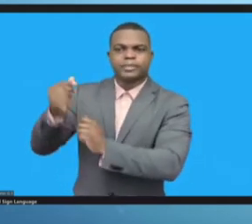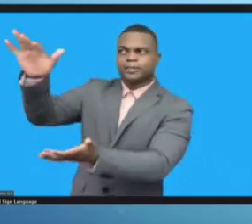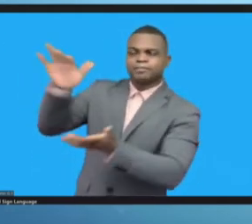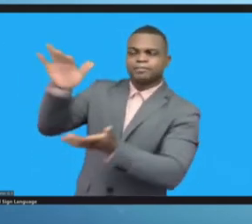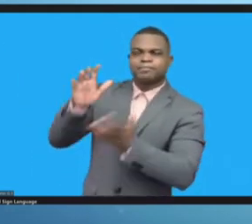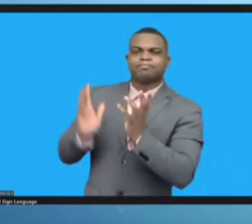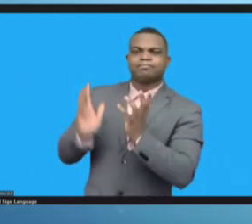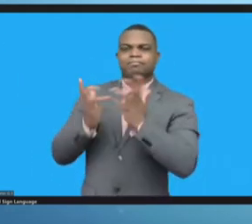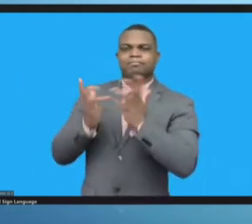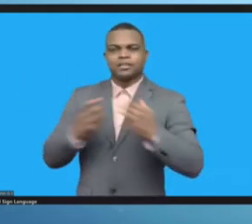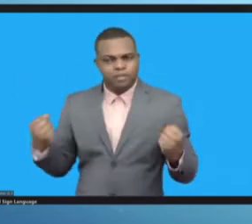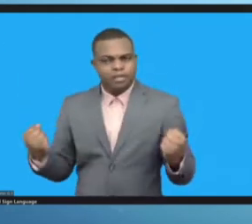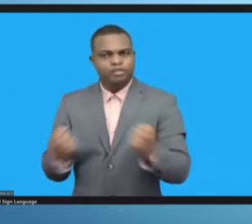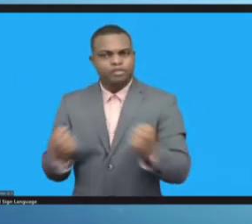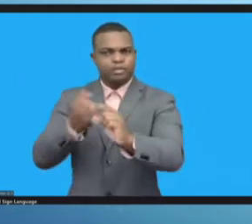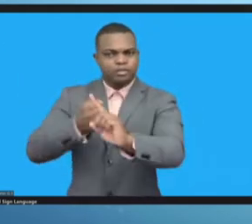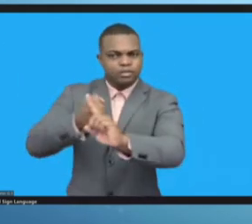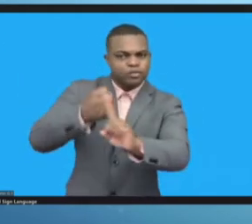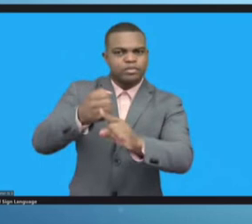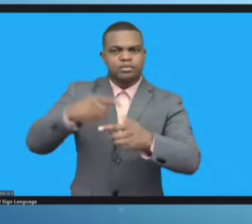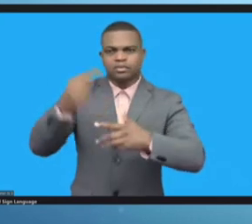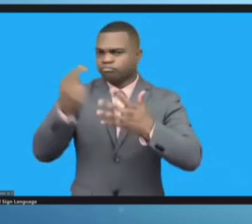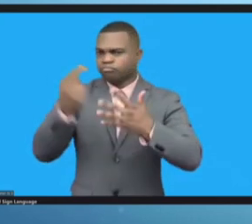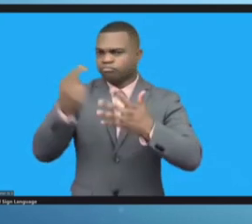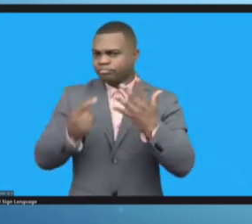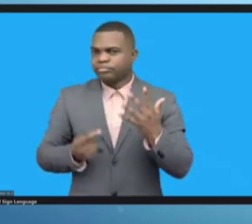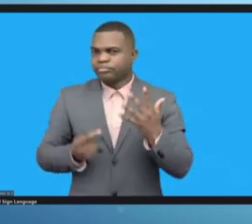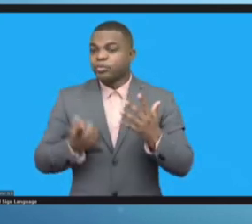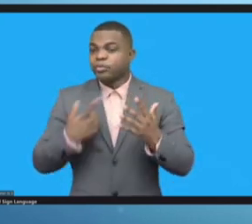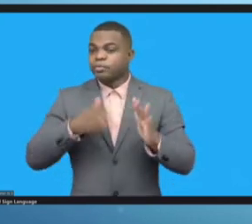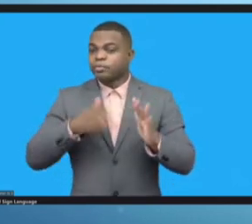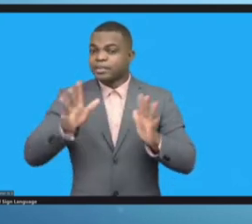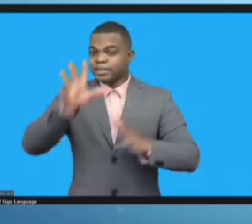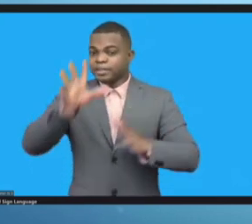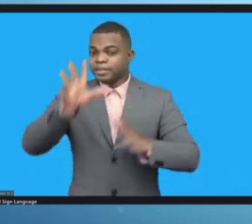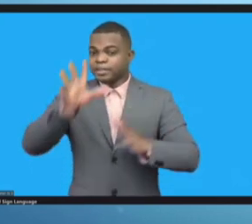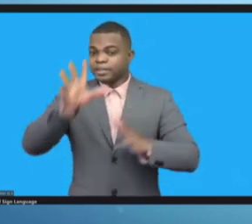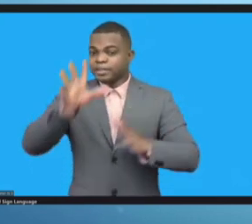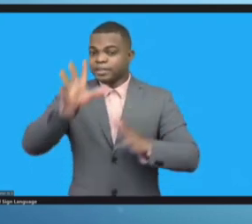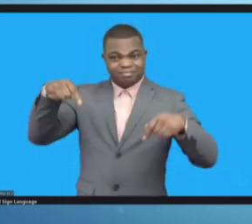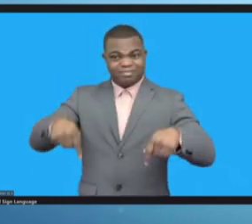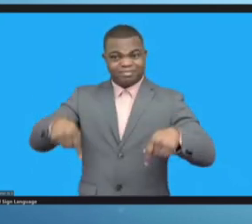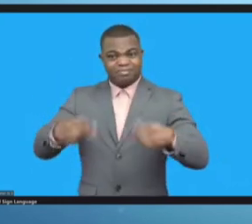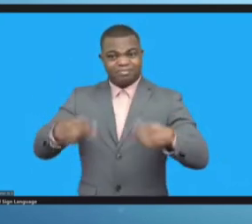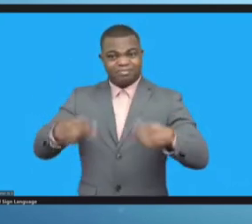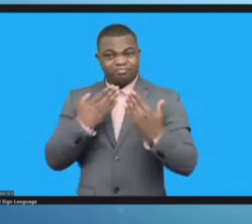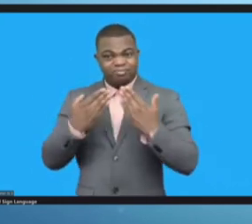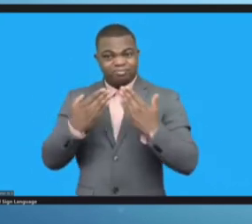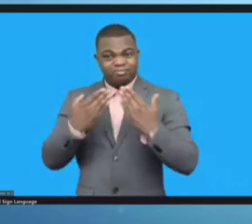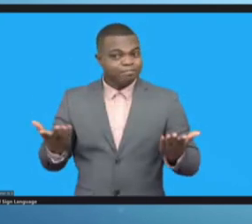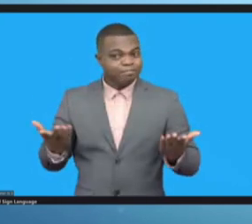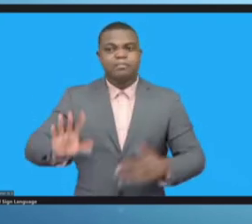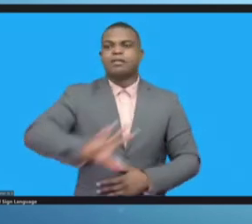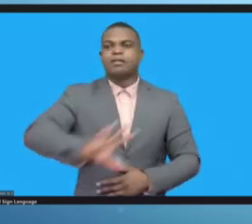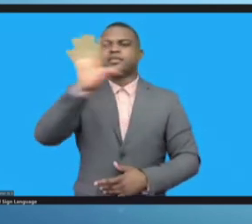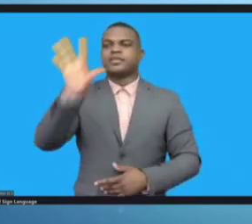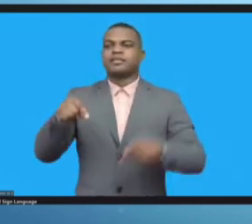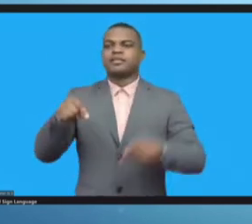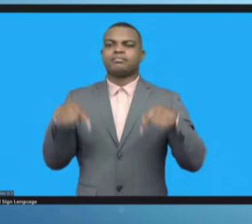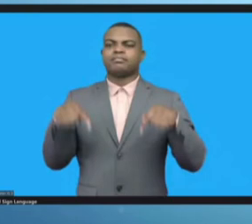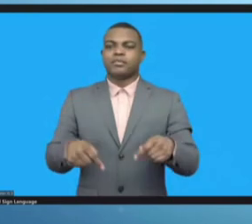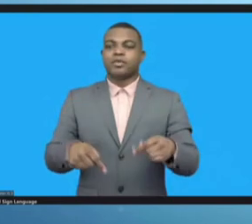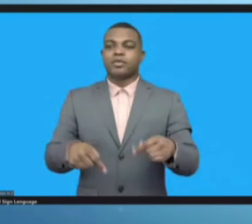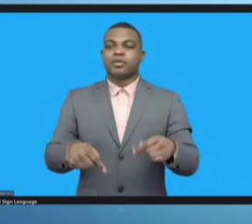Internet aujourd'hui. Ceci implique qu'autour de 171 millions de personnes restent privées